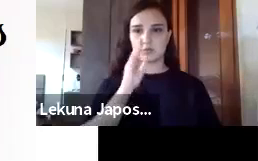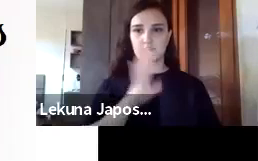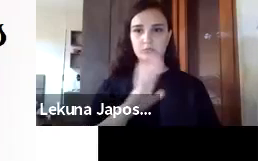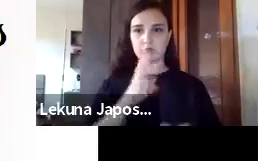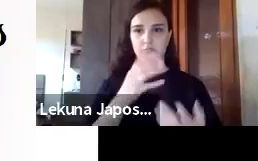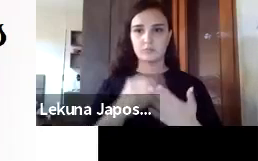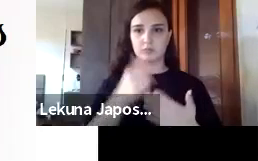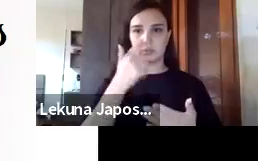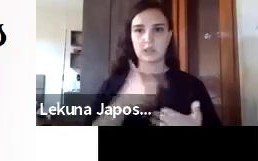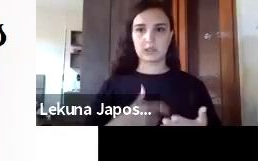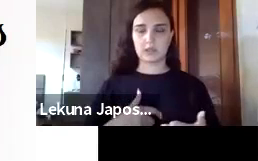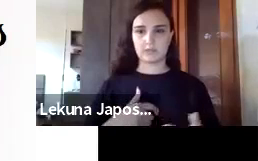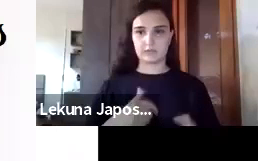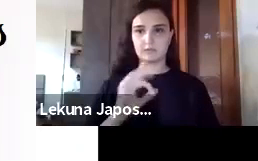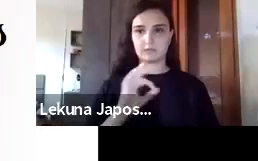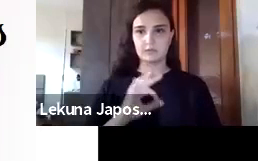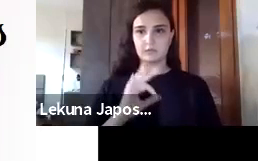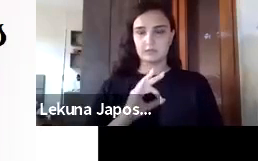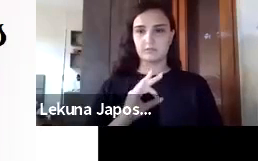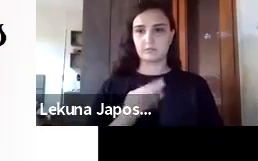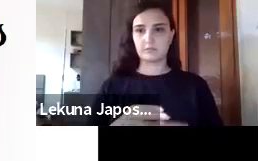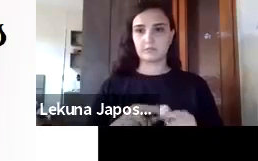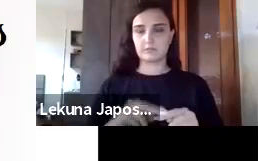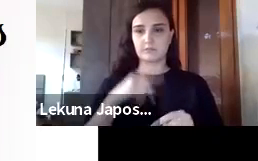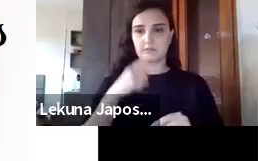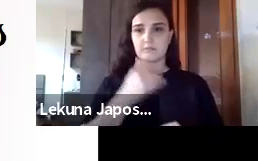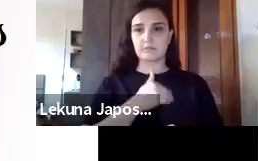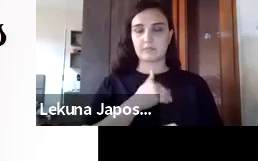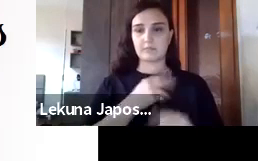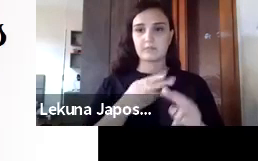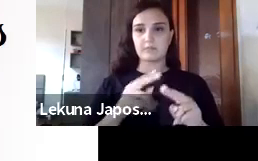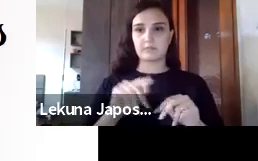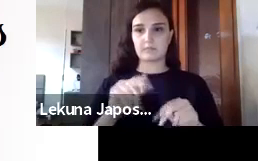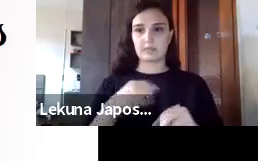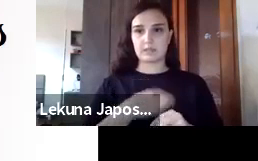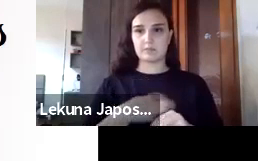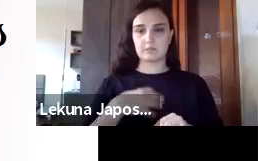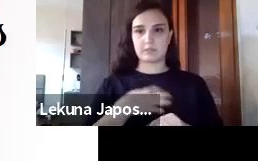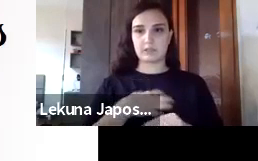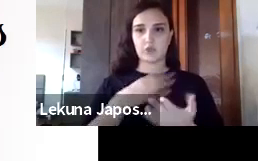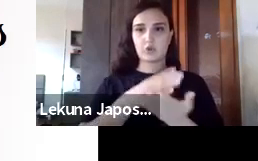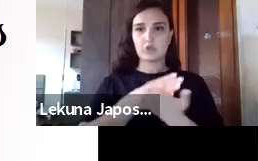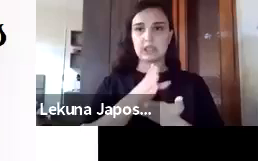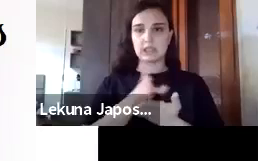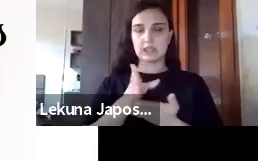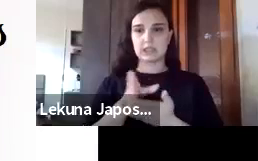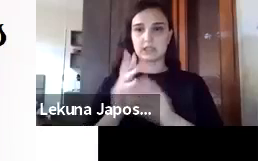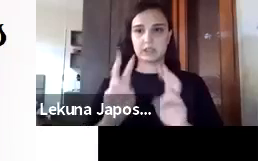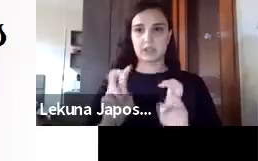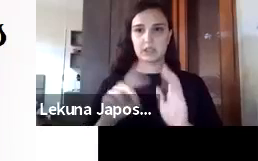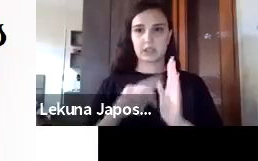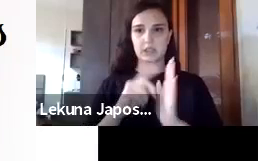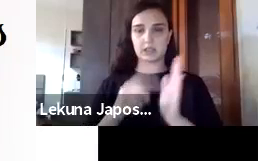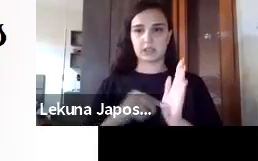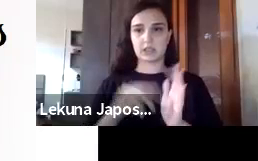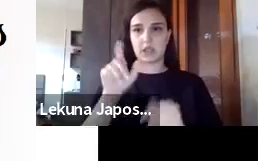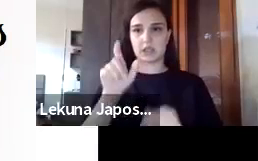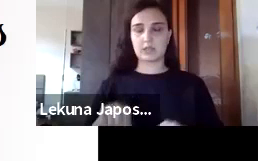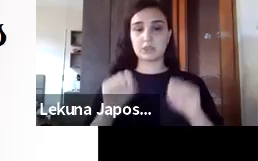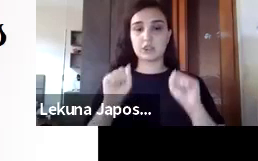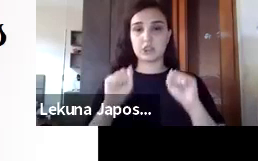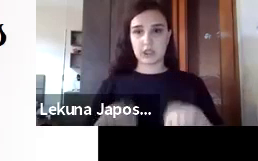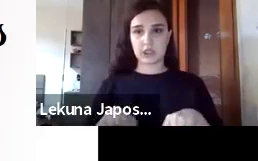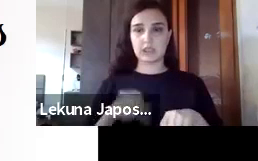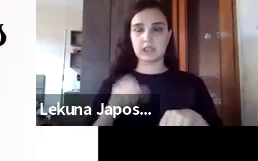საკუთარი თავისთვის. ანუ ამით იმის თქვა მინდა, რომ ეს არის პრიორიტეტის საკითხი. ადამიანს შეგიძლია